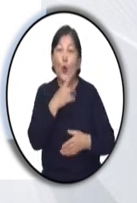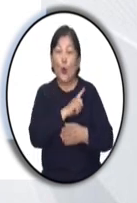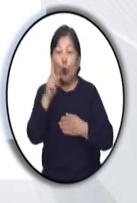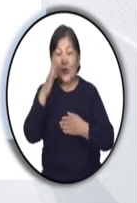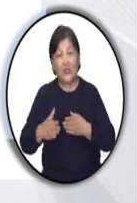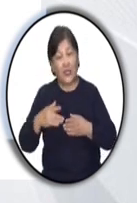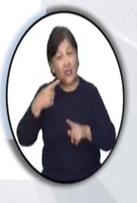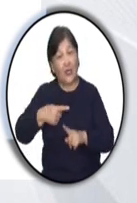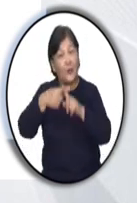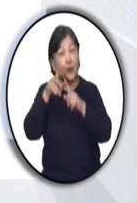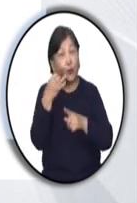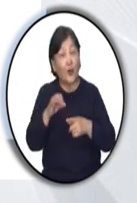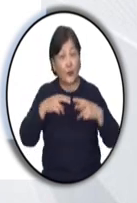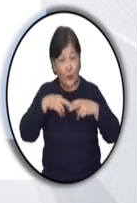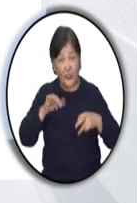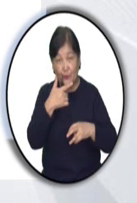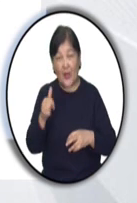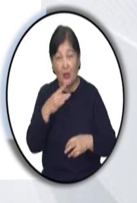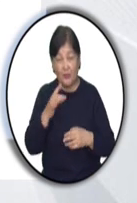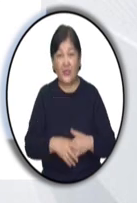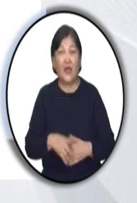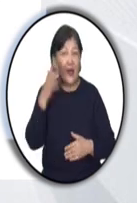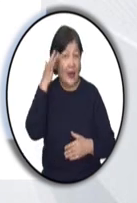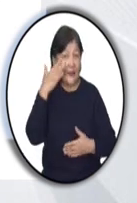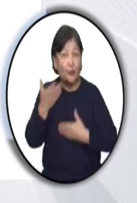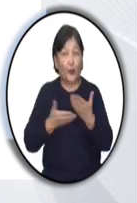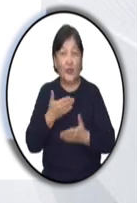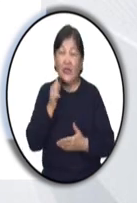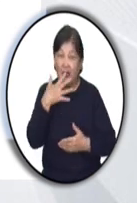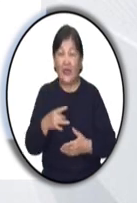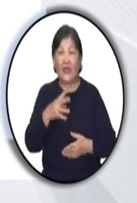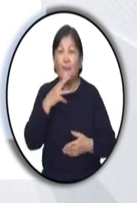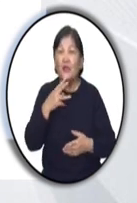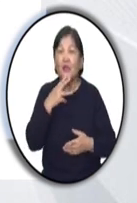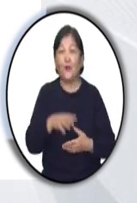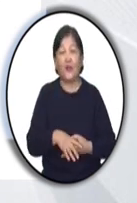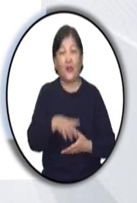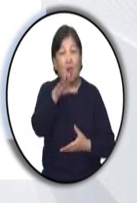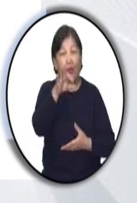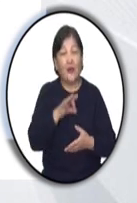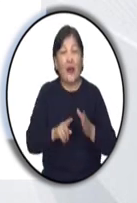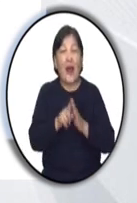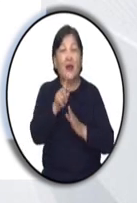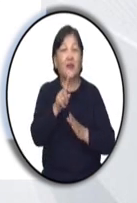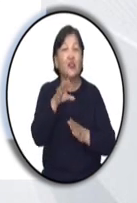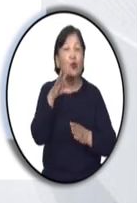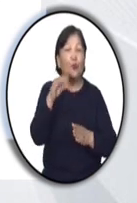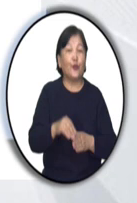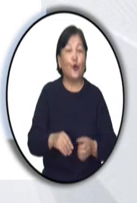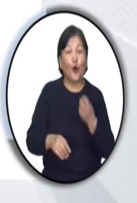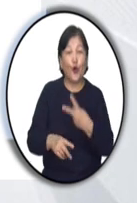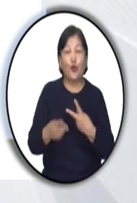гадаад худалдааны үр ашгийг нэмэгдүүлэх тухай асуудал судалж байгаа учраас гадаад худалдааны талаарх